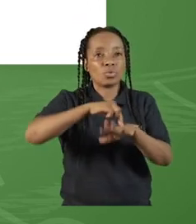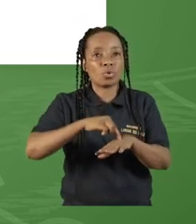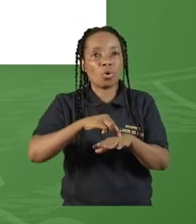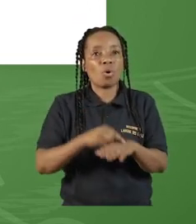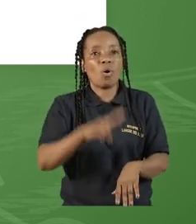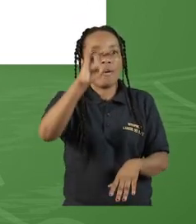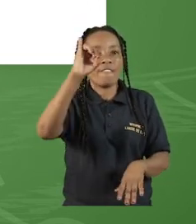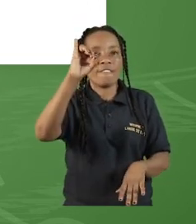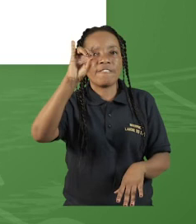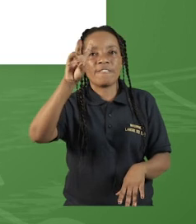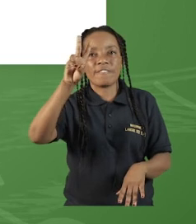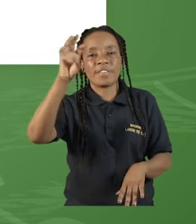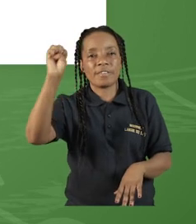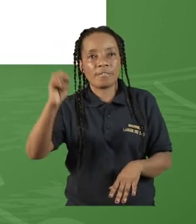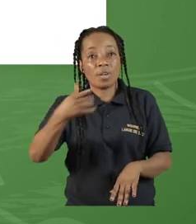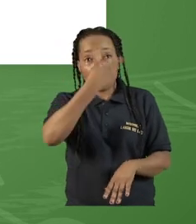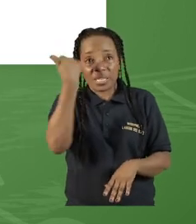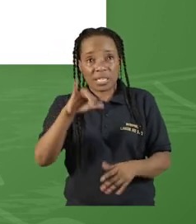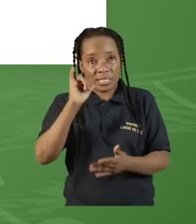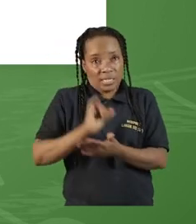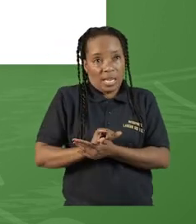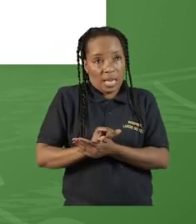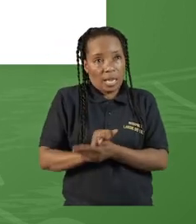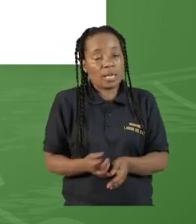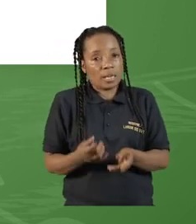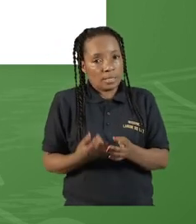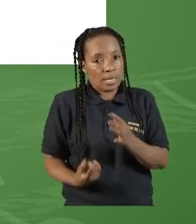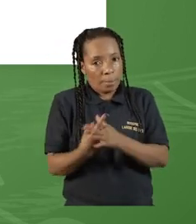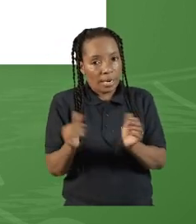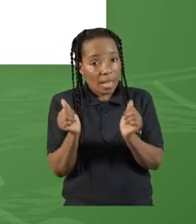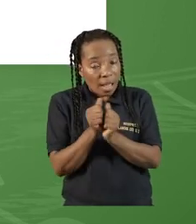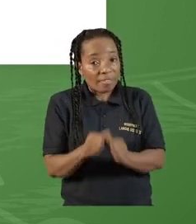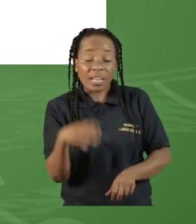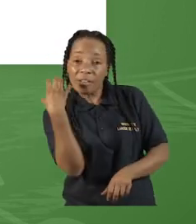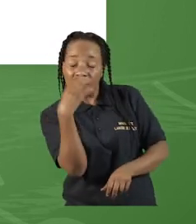avec généralement une flamme et un dégagement de chaleur.